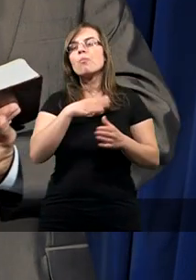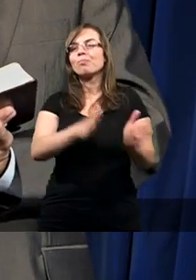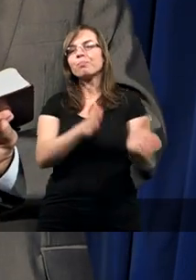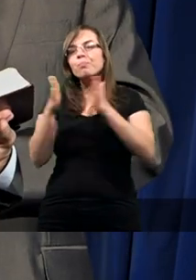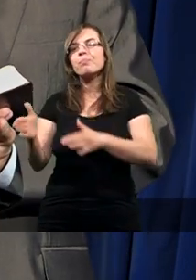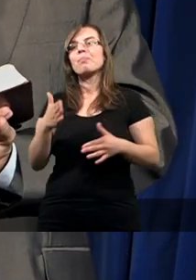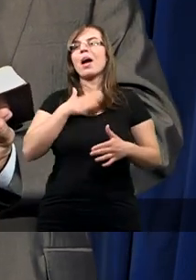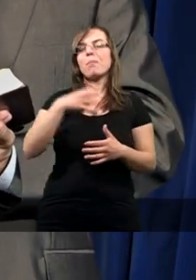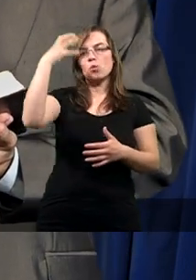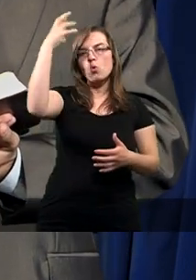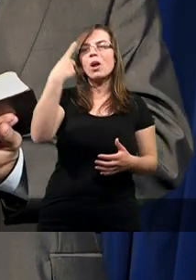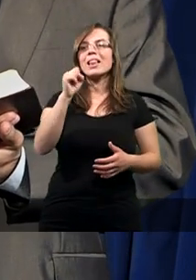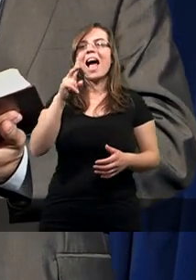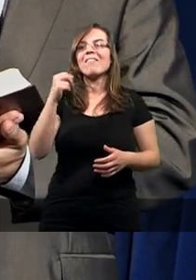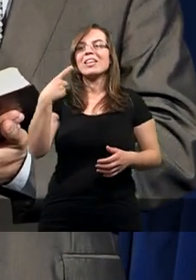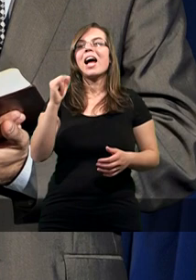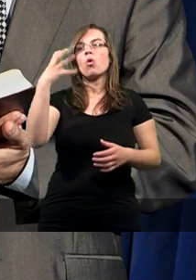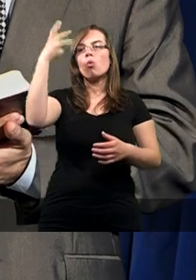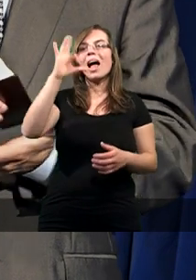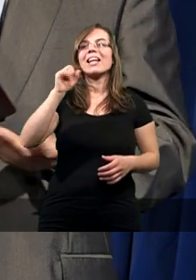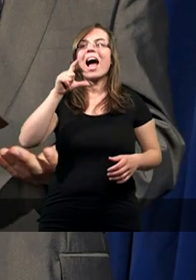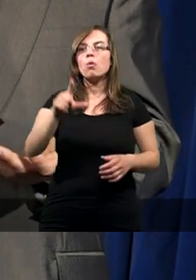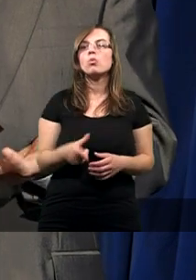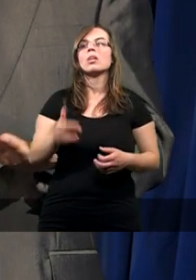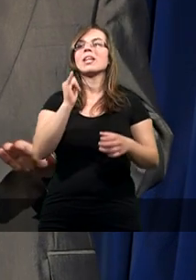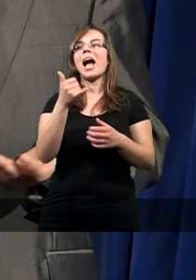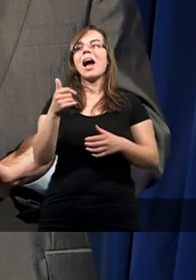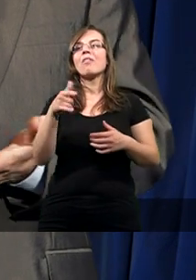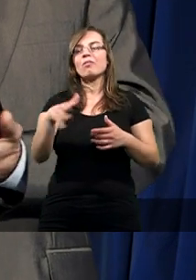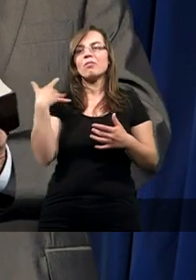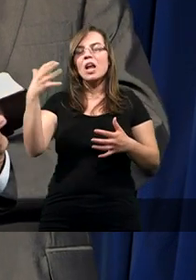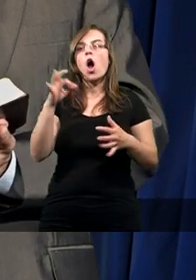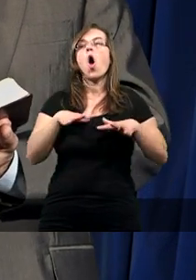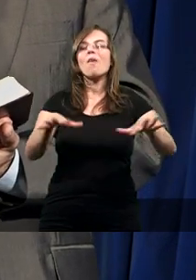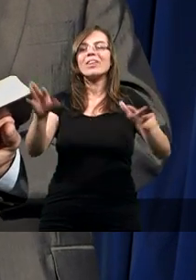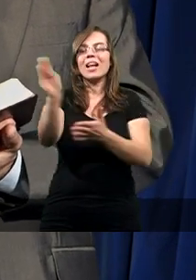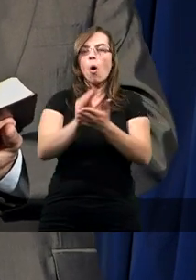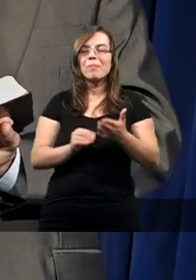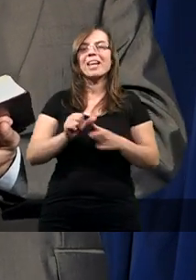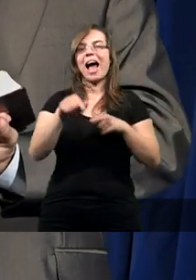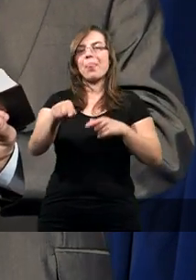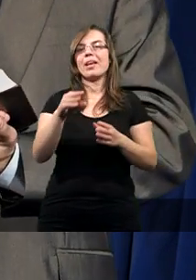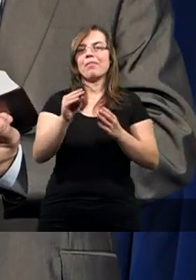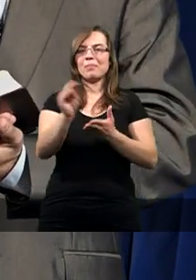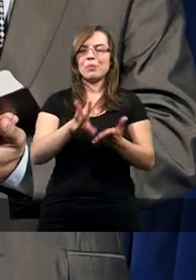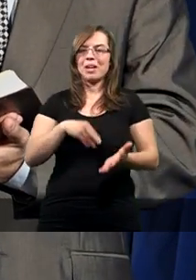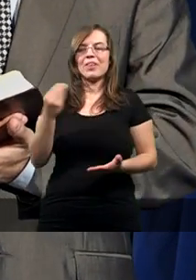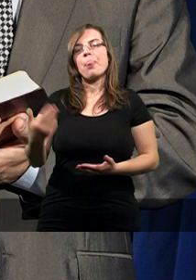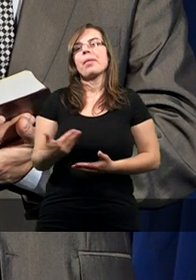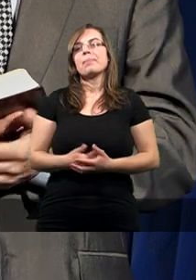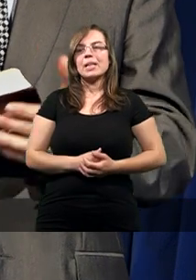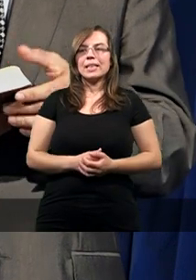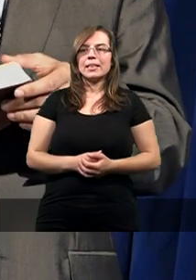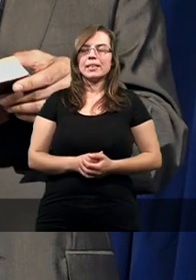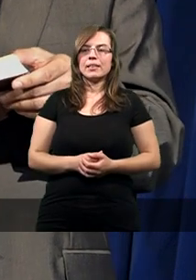kolei mamy króla Dawida i króla Saula, których grzechy zostały, jak wiecie, obficie opisane. We have the stories of